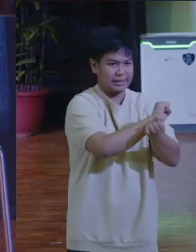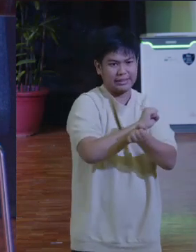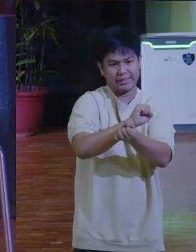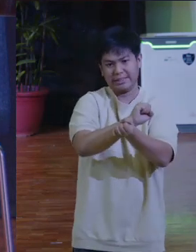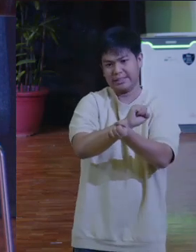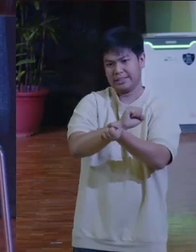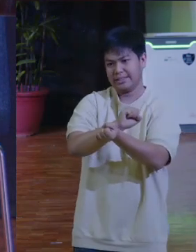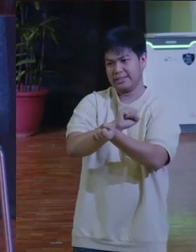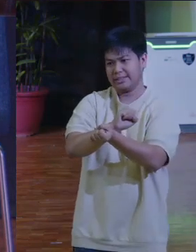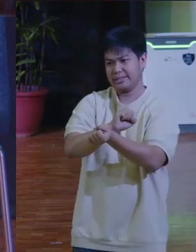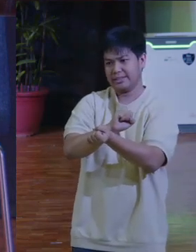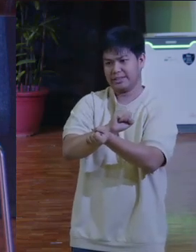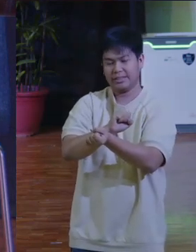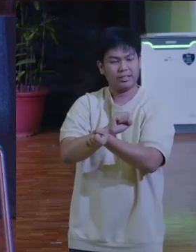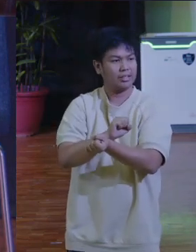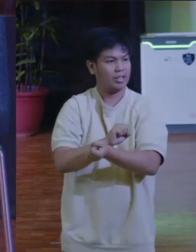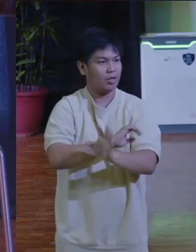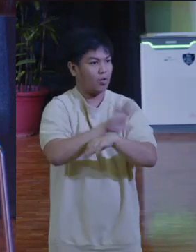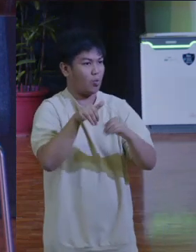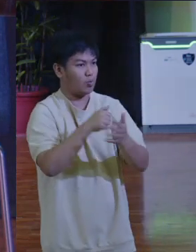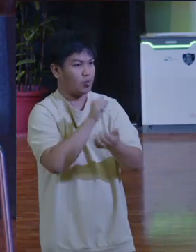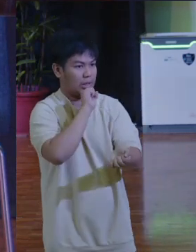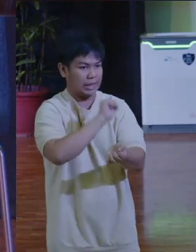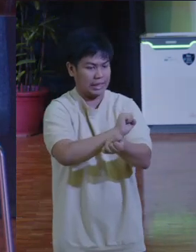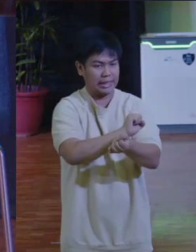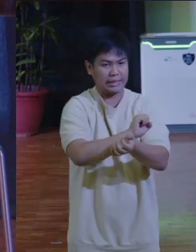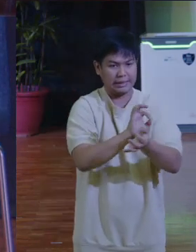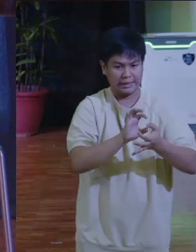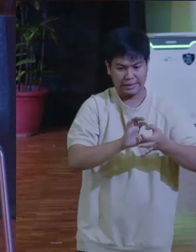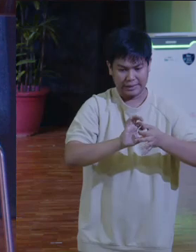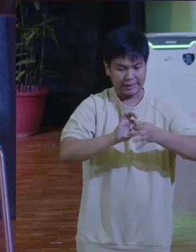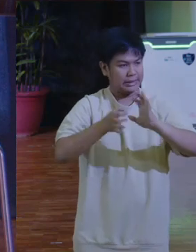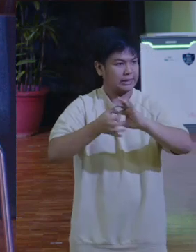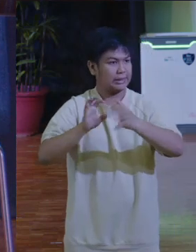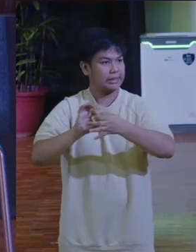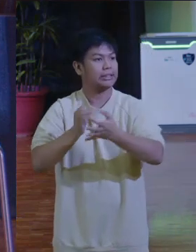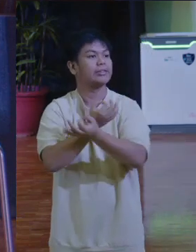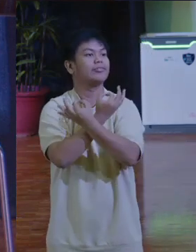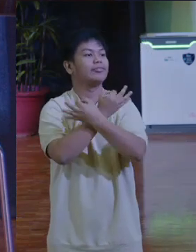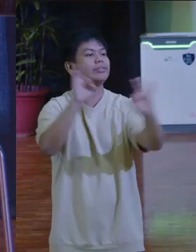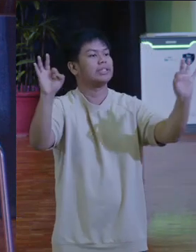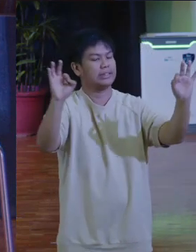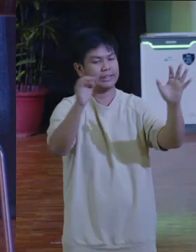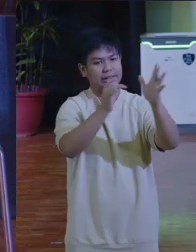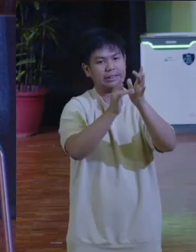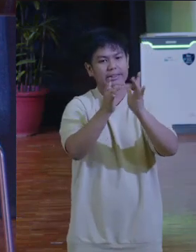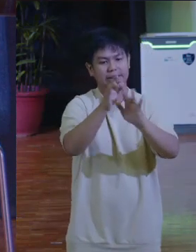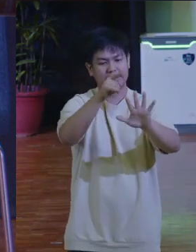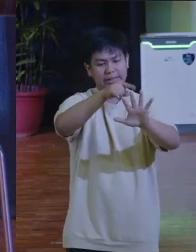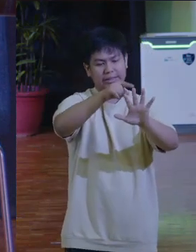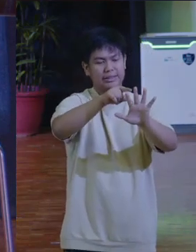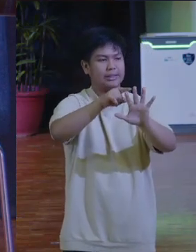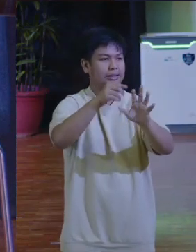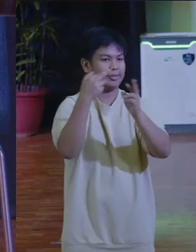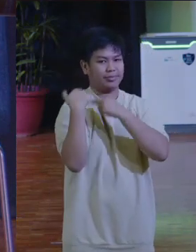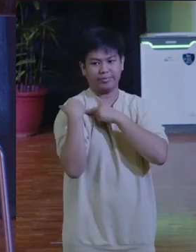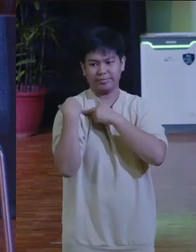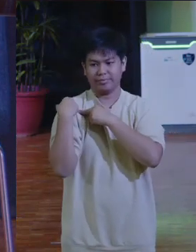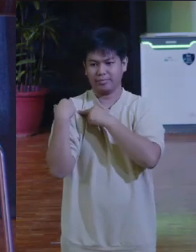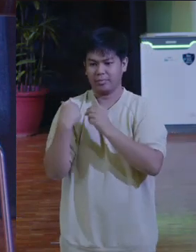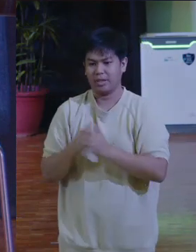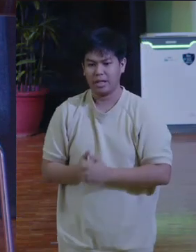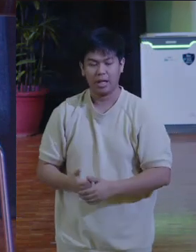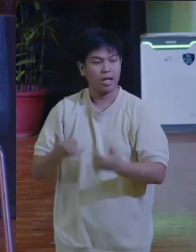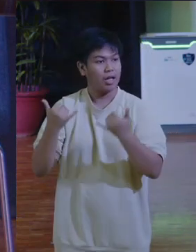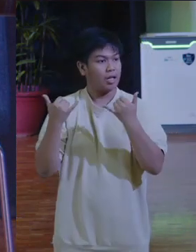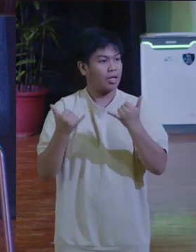naaalipin, to proclaim liberty to the captives and the opening of the prison of those who are bound. Muli, para sa mga tao